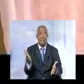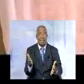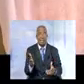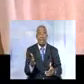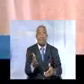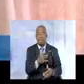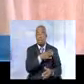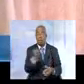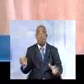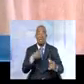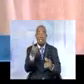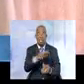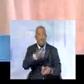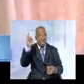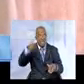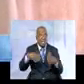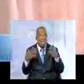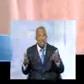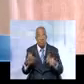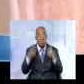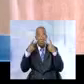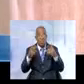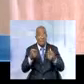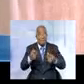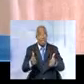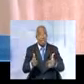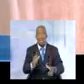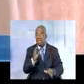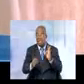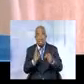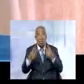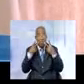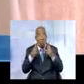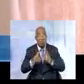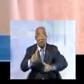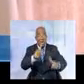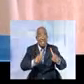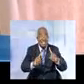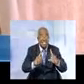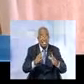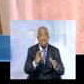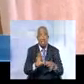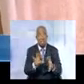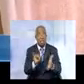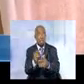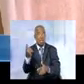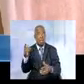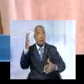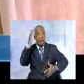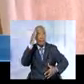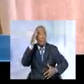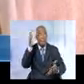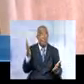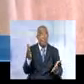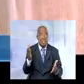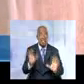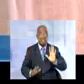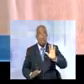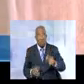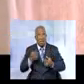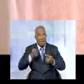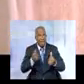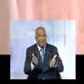La détection précoce de ces épidémies et surtout l'identification à temps de l'agent pathogène sont